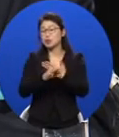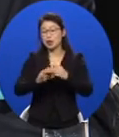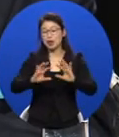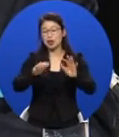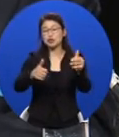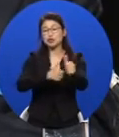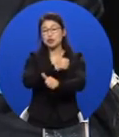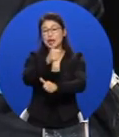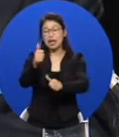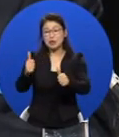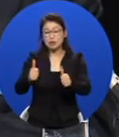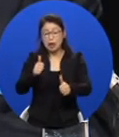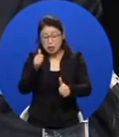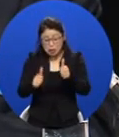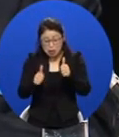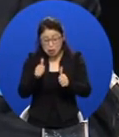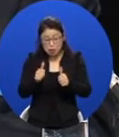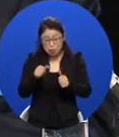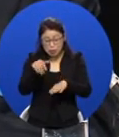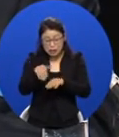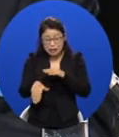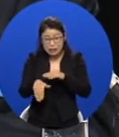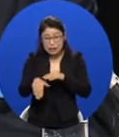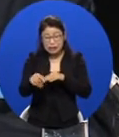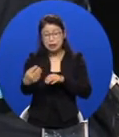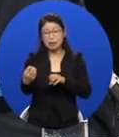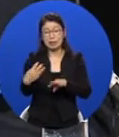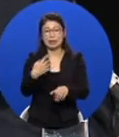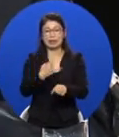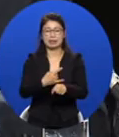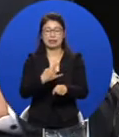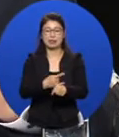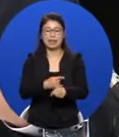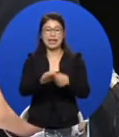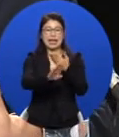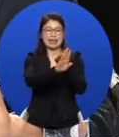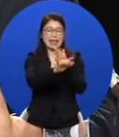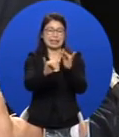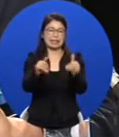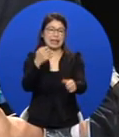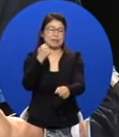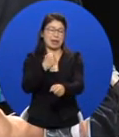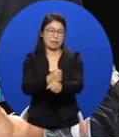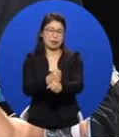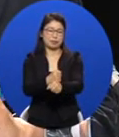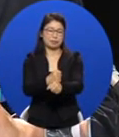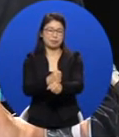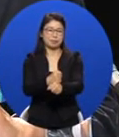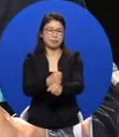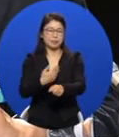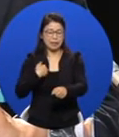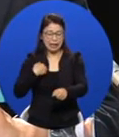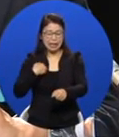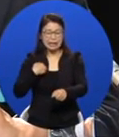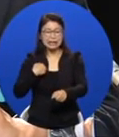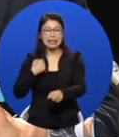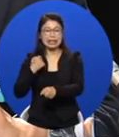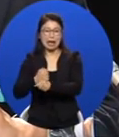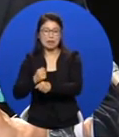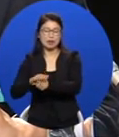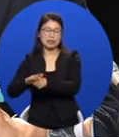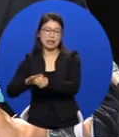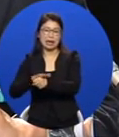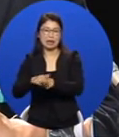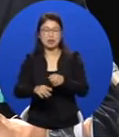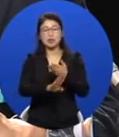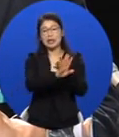할 사람이고 시험 보듯이 하느냐. 이거 남이 하면, 자기가 하면 로맨스고 남이 하면